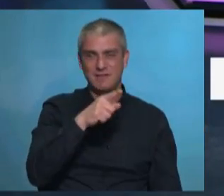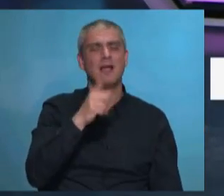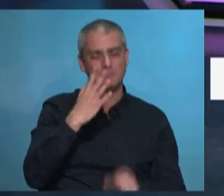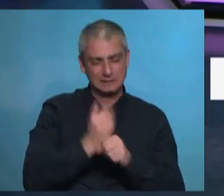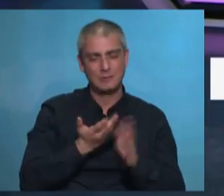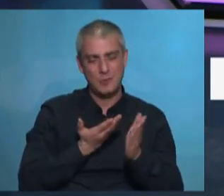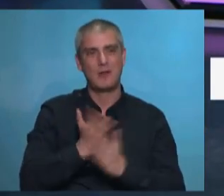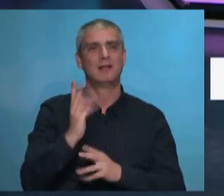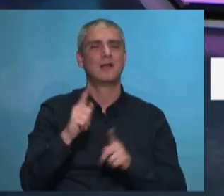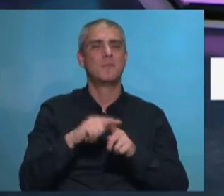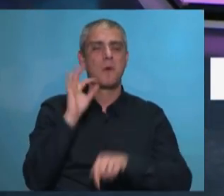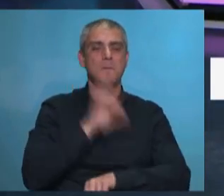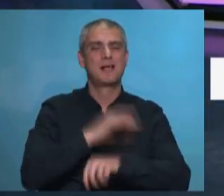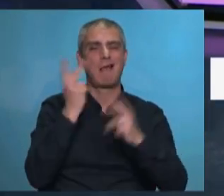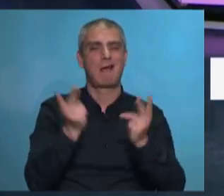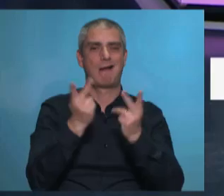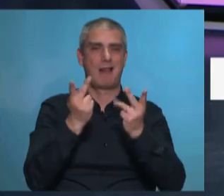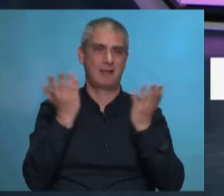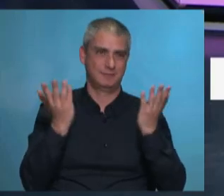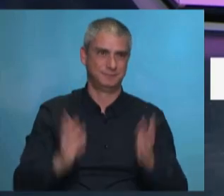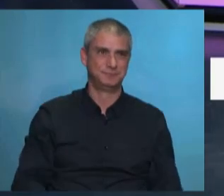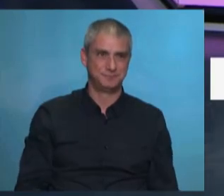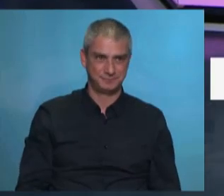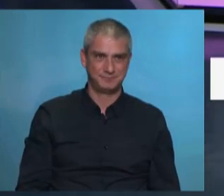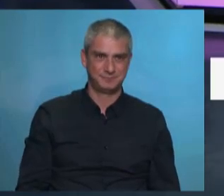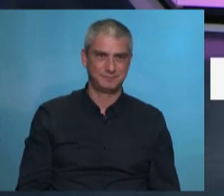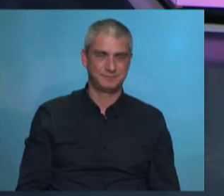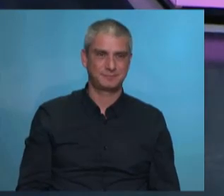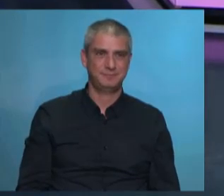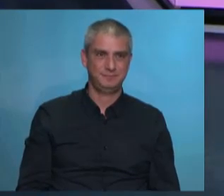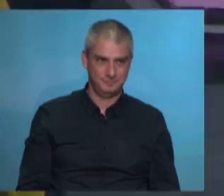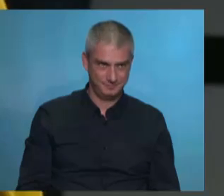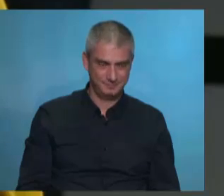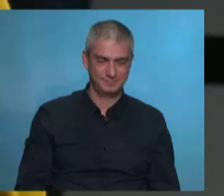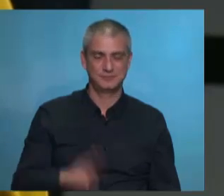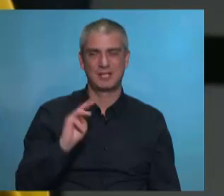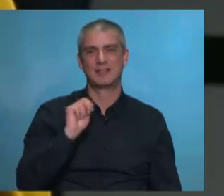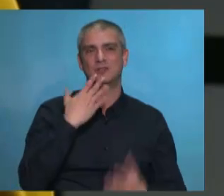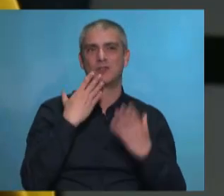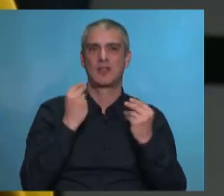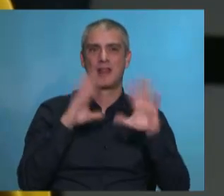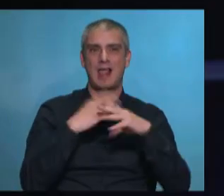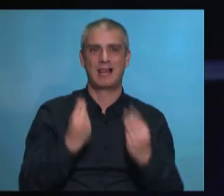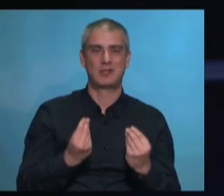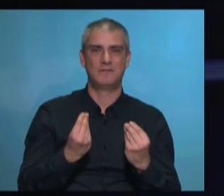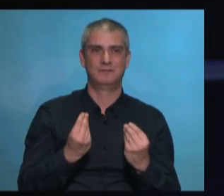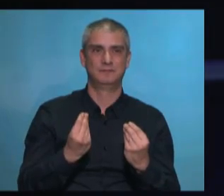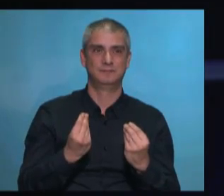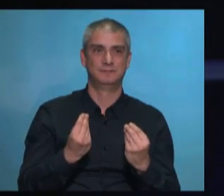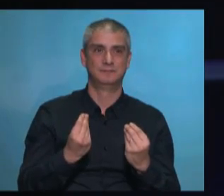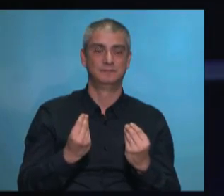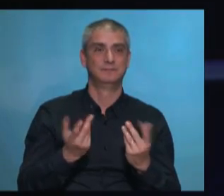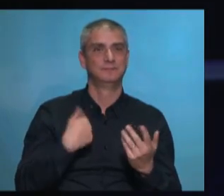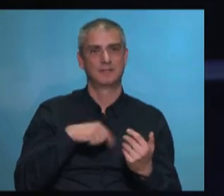כן, מכה קלה בכנף, כמו שמישהו פעם אמר. מישהו. שני נחשני, תודה רבה, לילה טוב. לילה טוב.